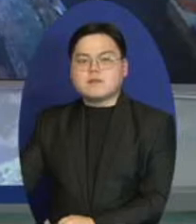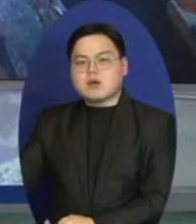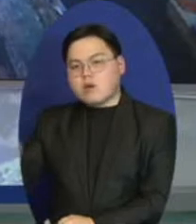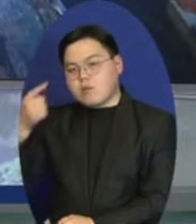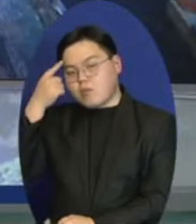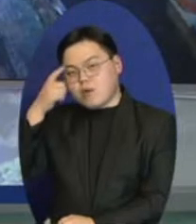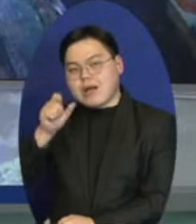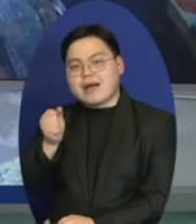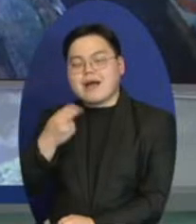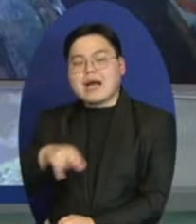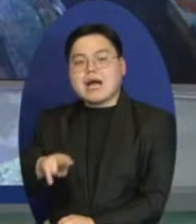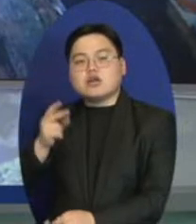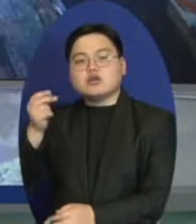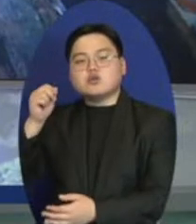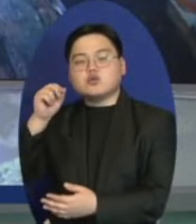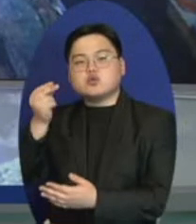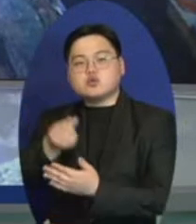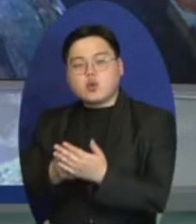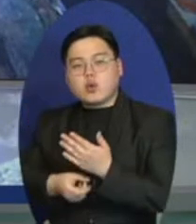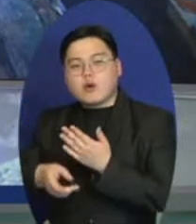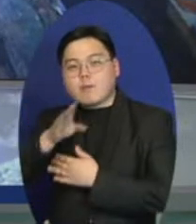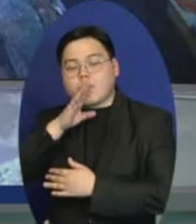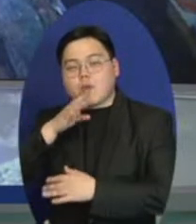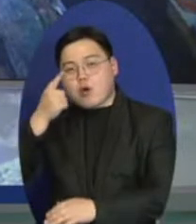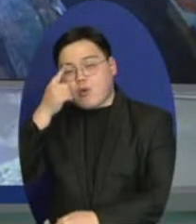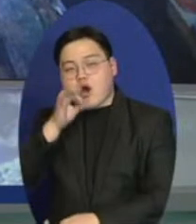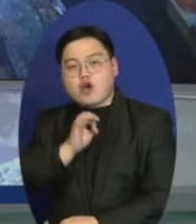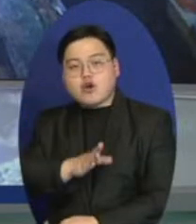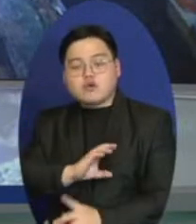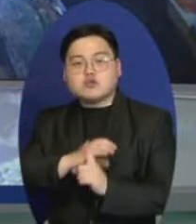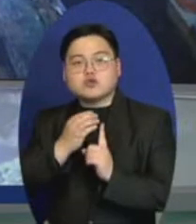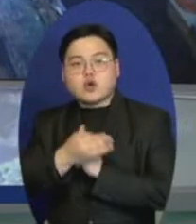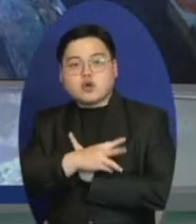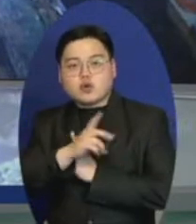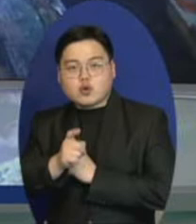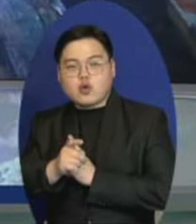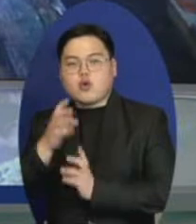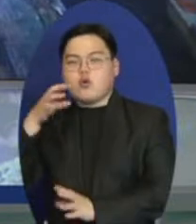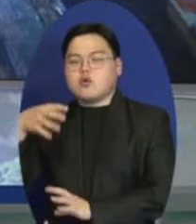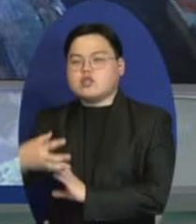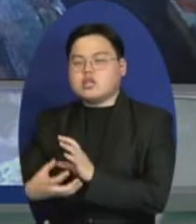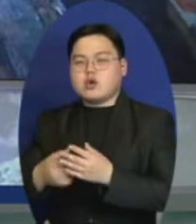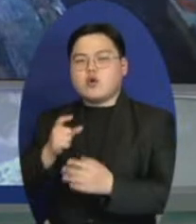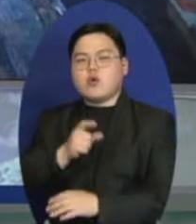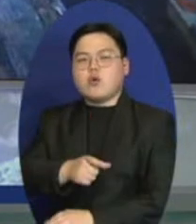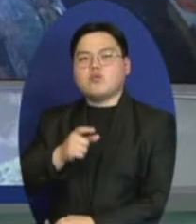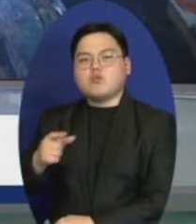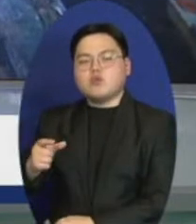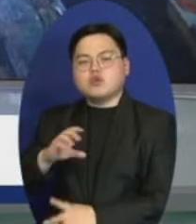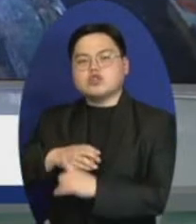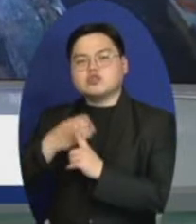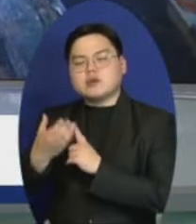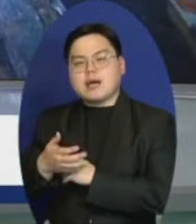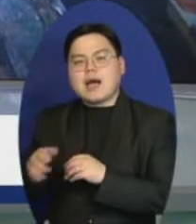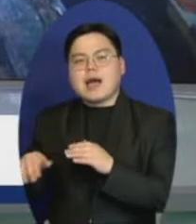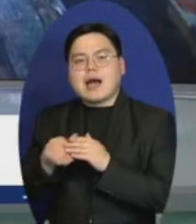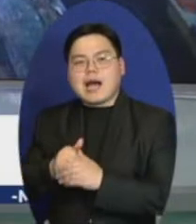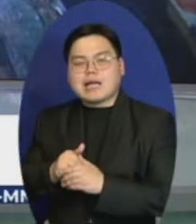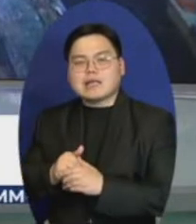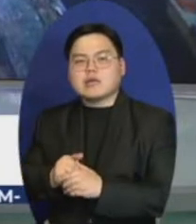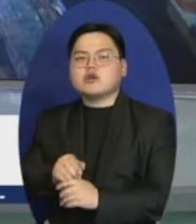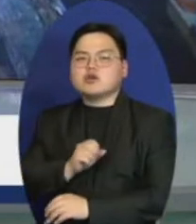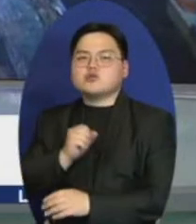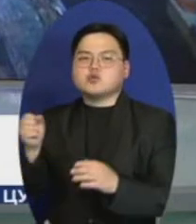Монголын хадны зураг бол зөвхөн Монгол орны түүх соёлын өв төдийгүй хүн төрөлхтний өв соёлыг байгаль дээр хадгалан үлдсэн нь чухал ач холбогдолтой юм.